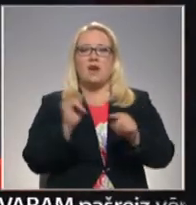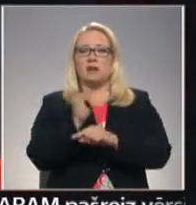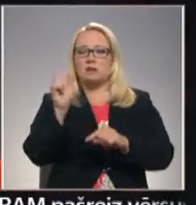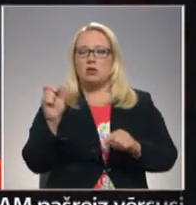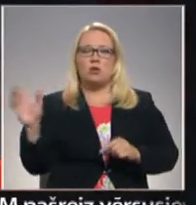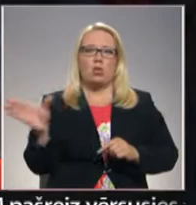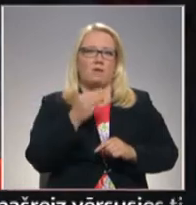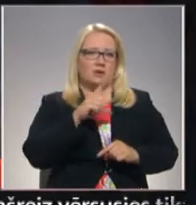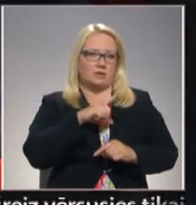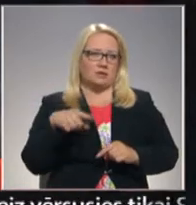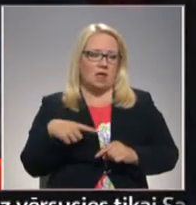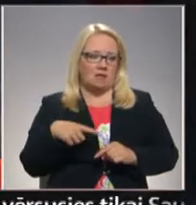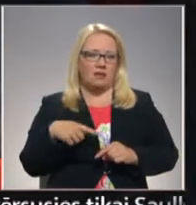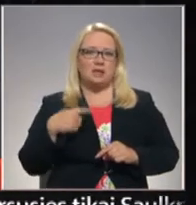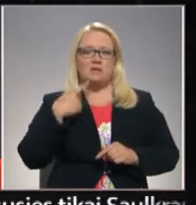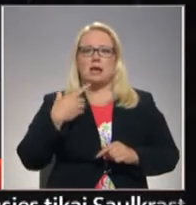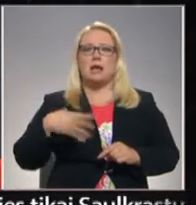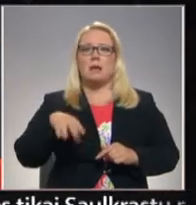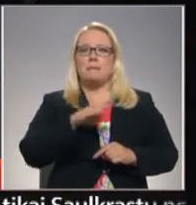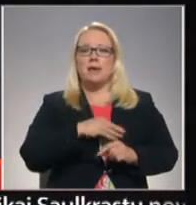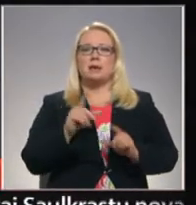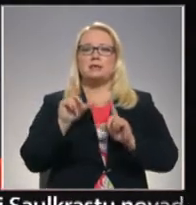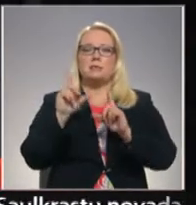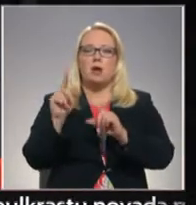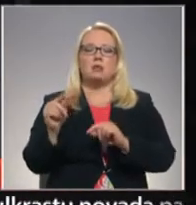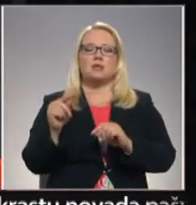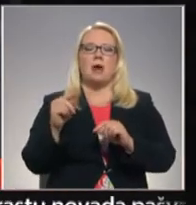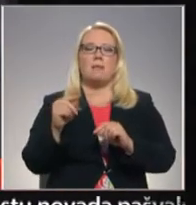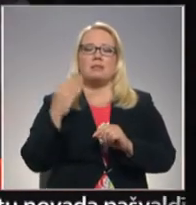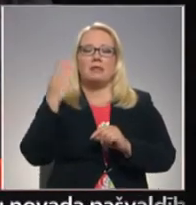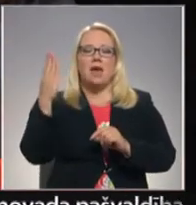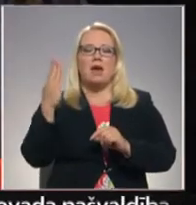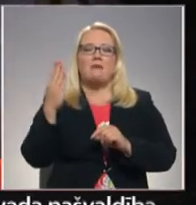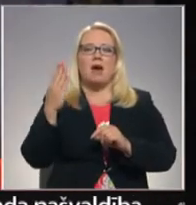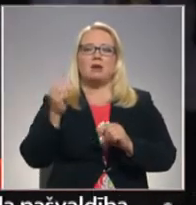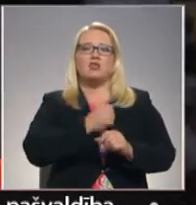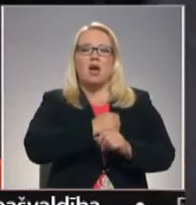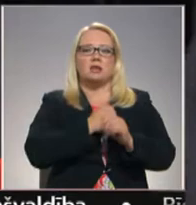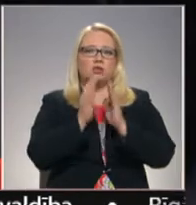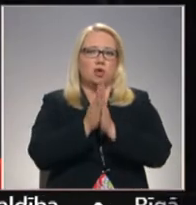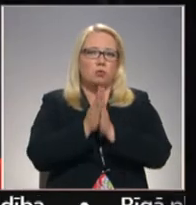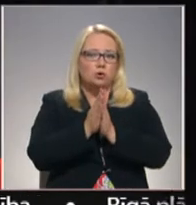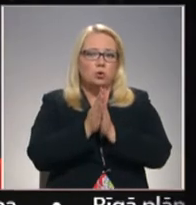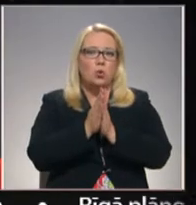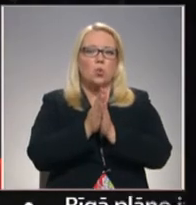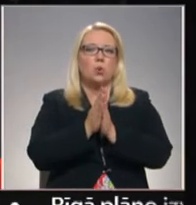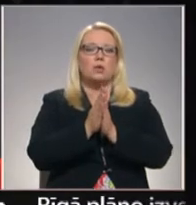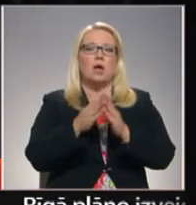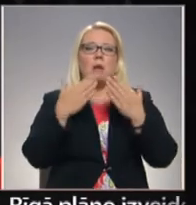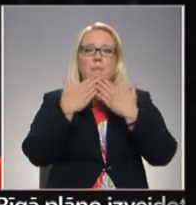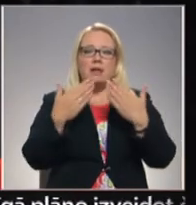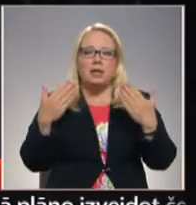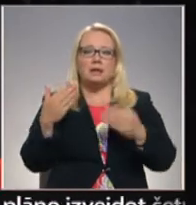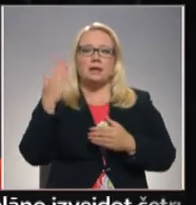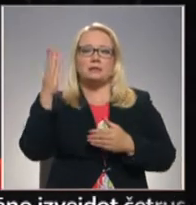visas Latvijas. Mēs braucam Dieva žēlestību, izlūkt no Dievmātes, teiksim tā, pateikties viņam